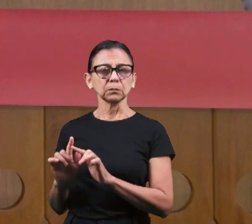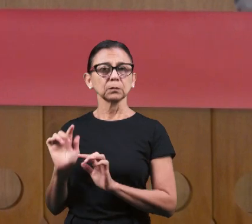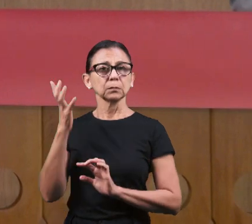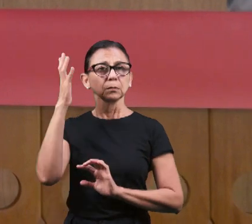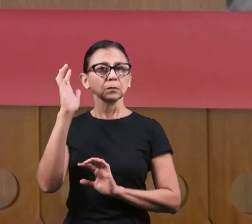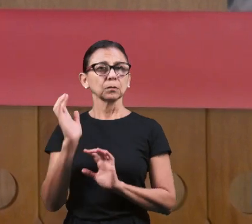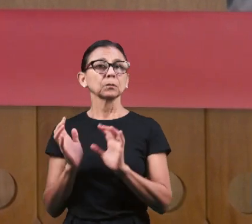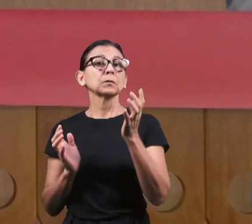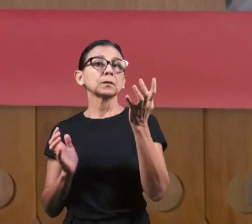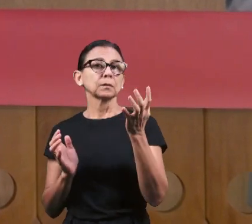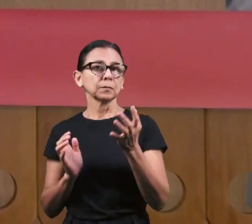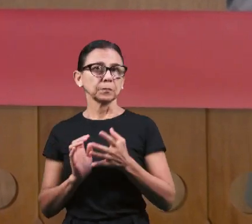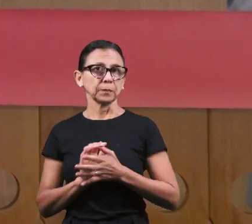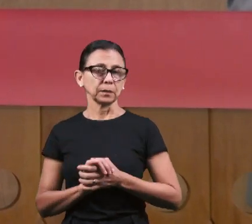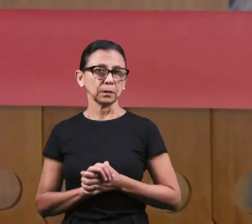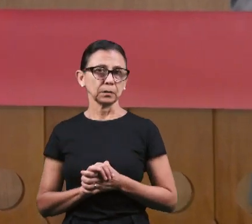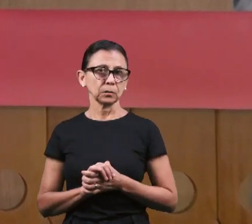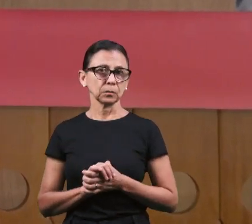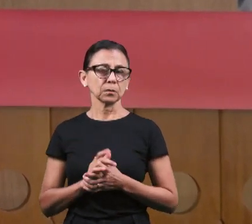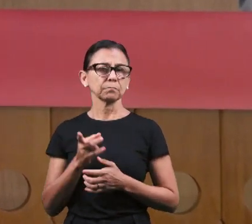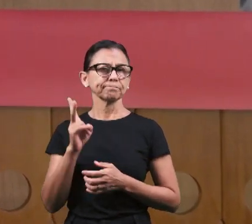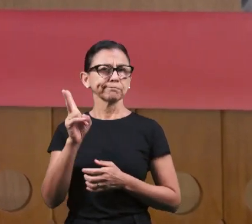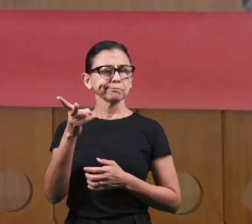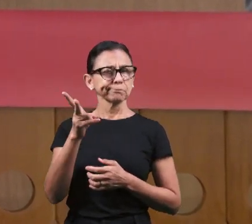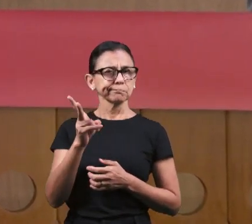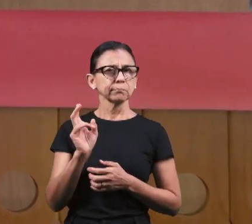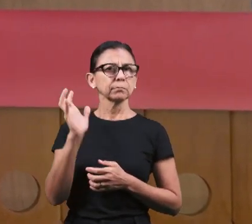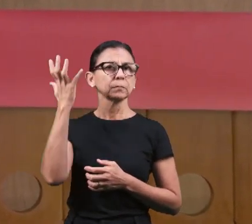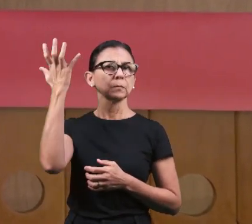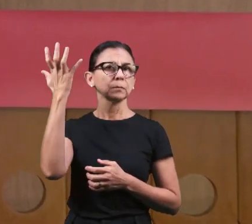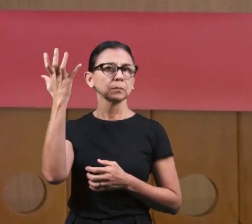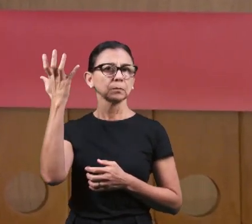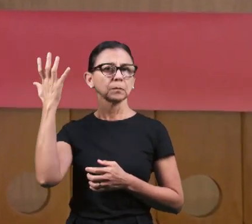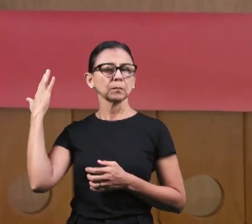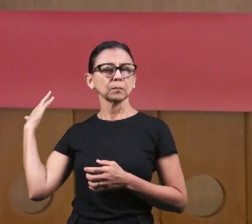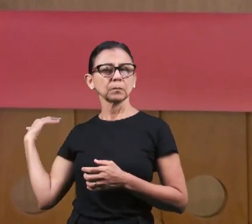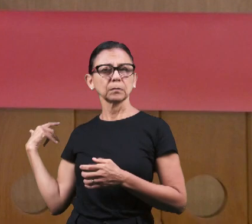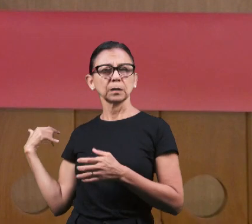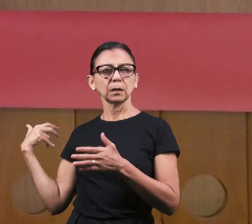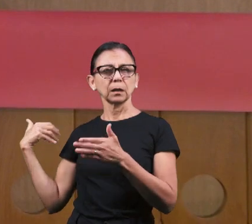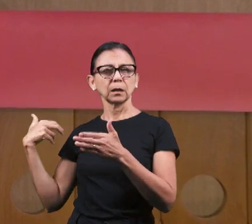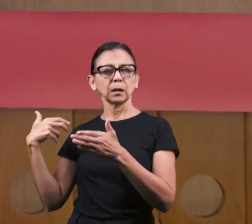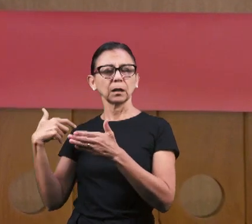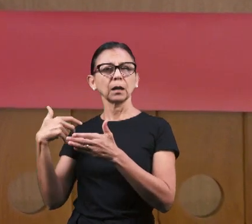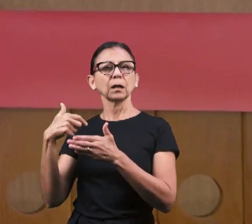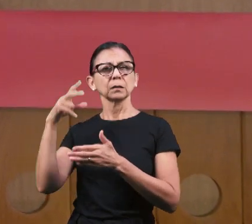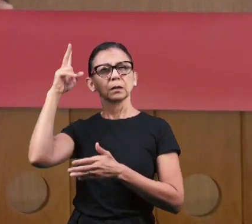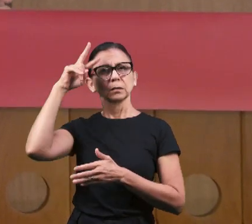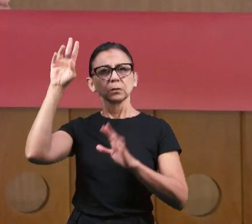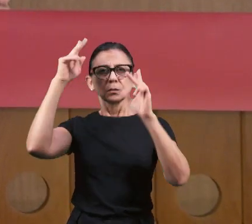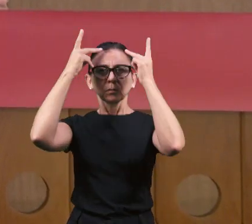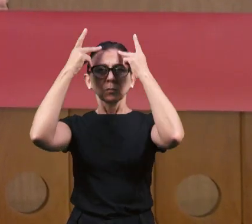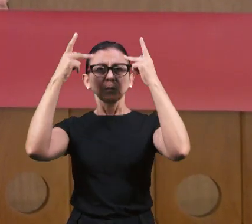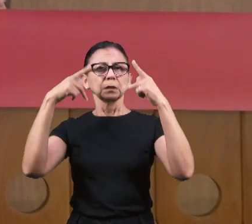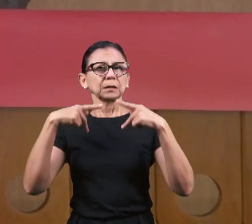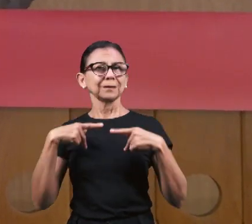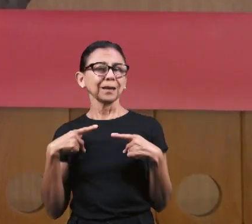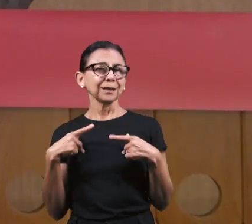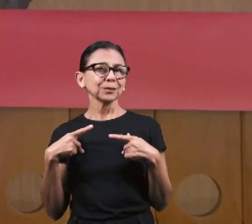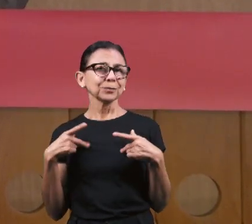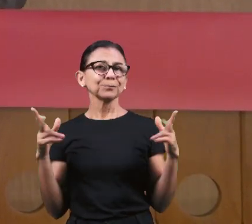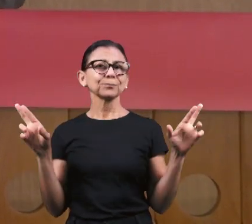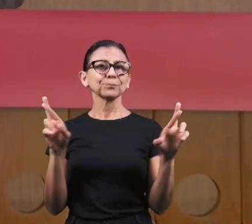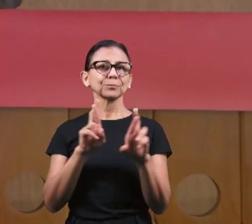ce qui se passe, de ce qui s'est toujours passé dans l'histoire de l'homme par